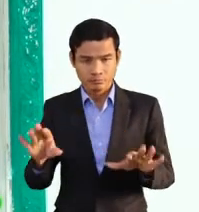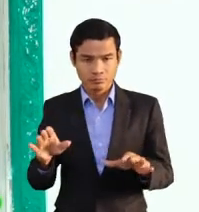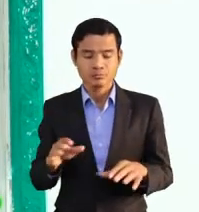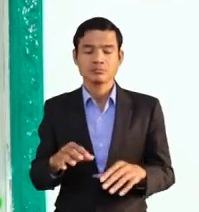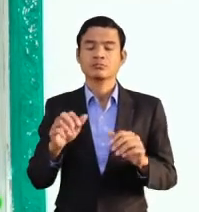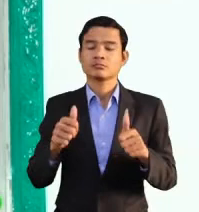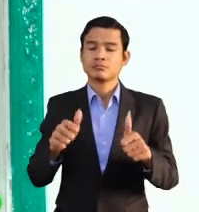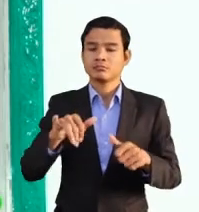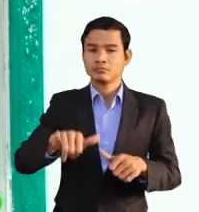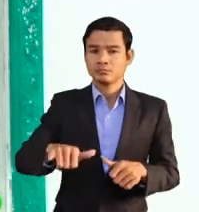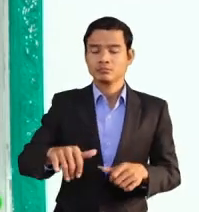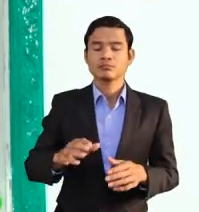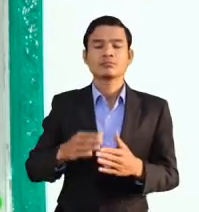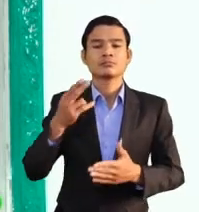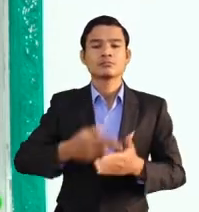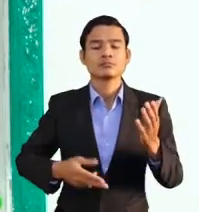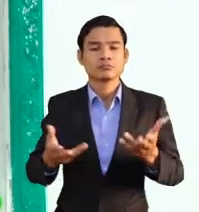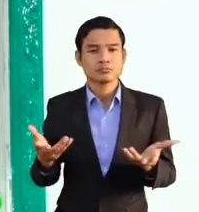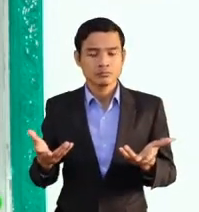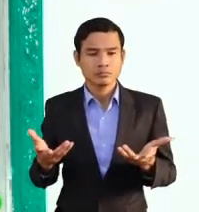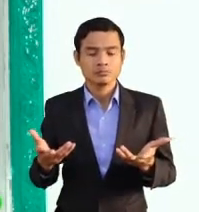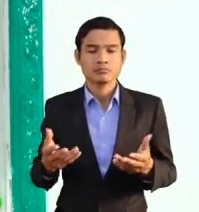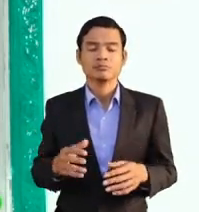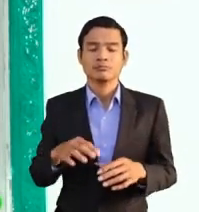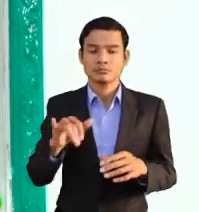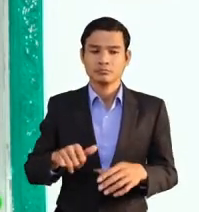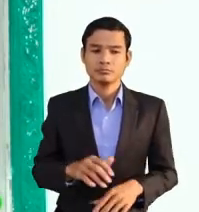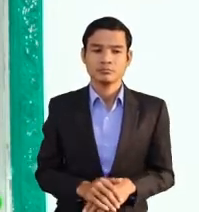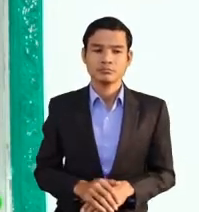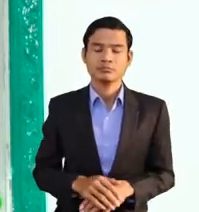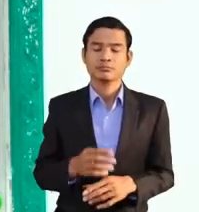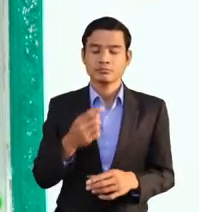cha nơi tê nơi ấy thế con cha